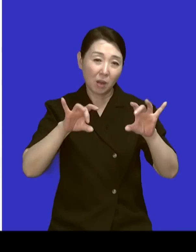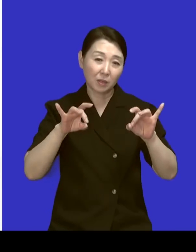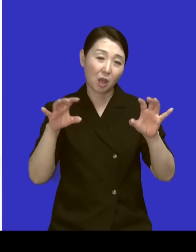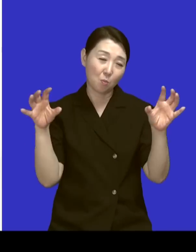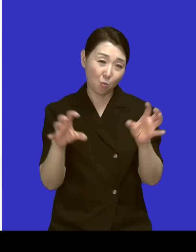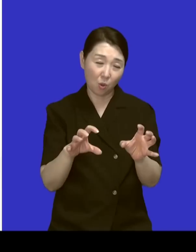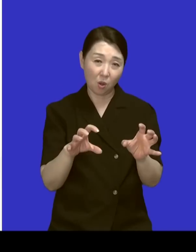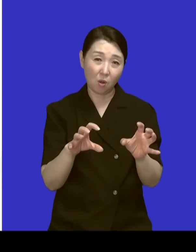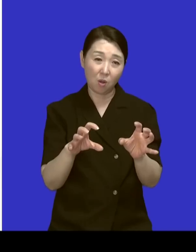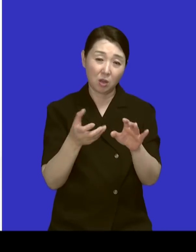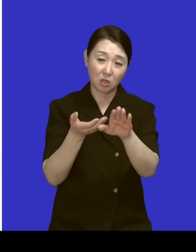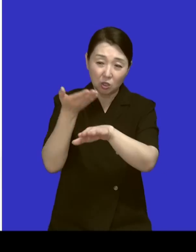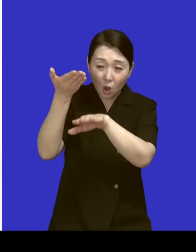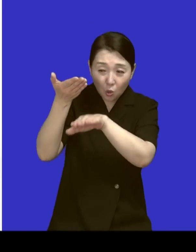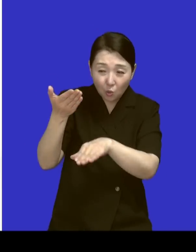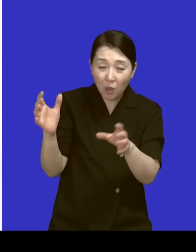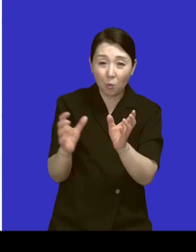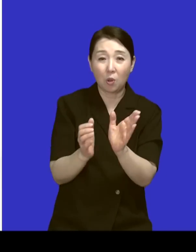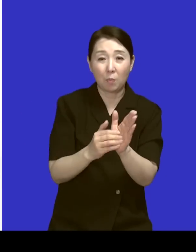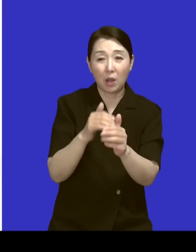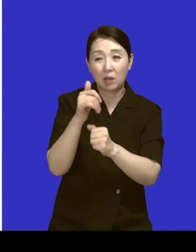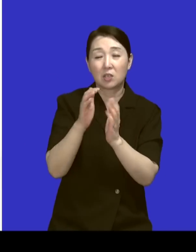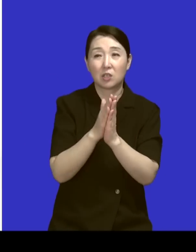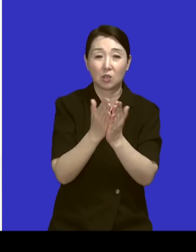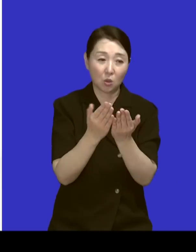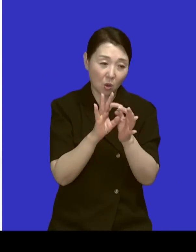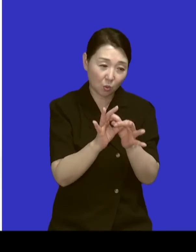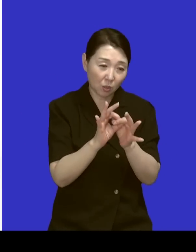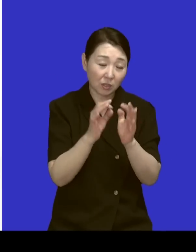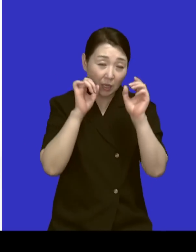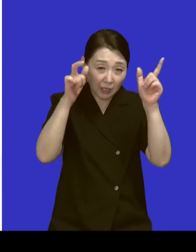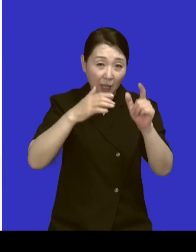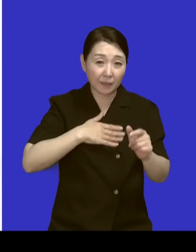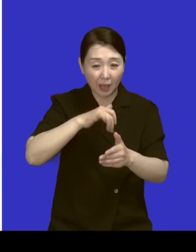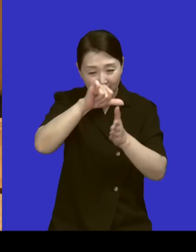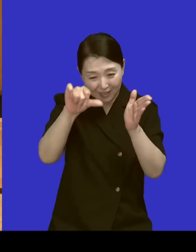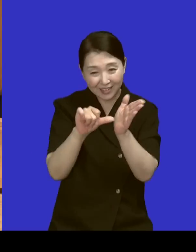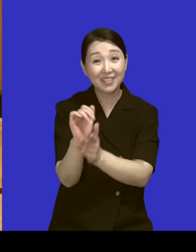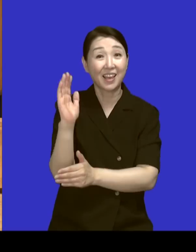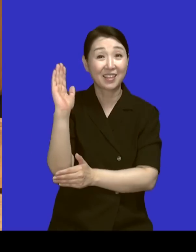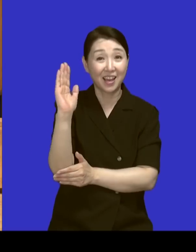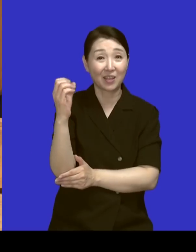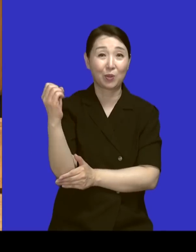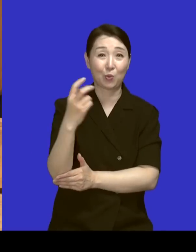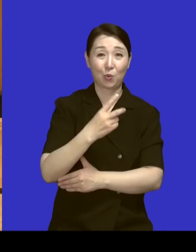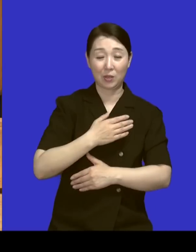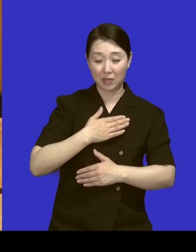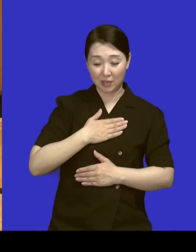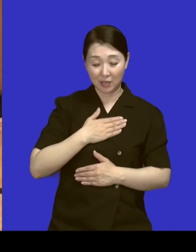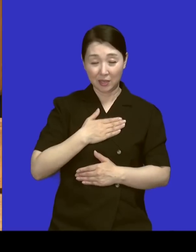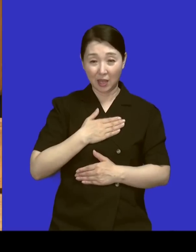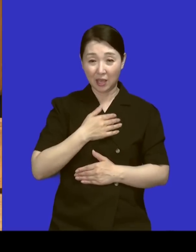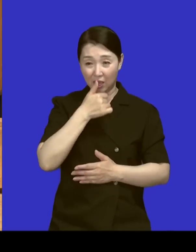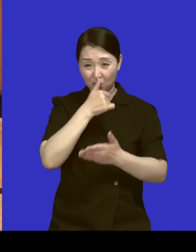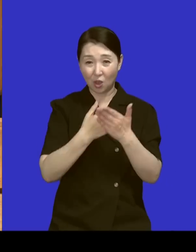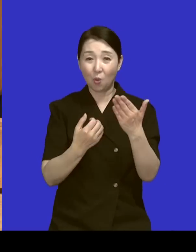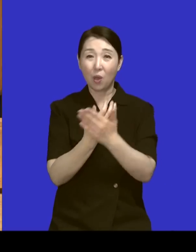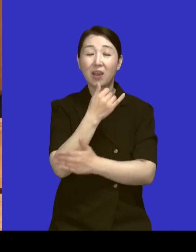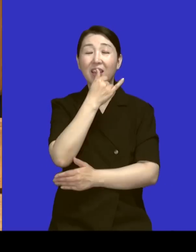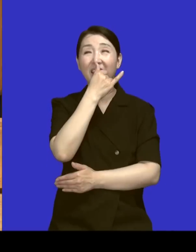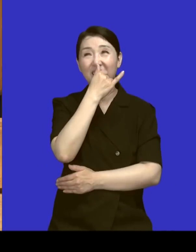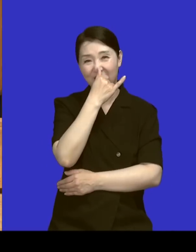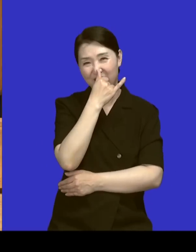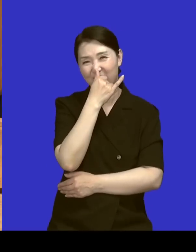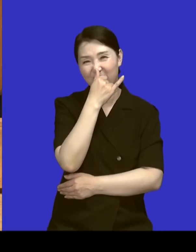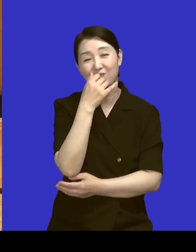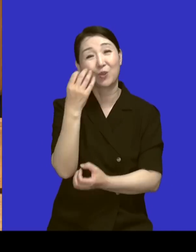모여가지고 선후배들이 다 모여서 그 성경을 통해서 깨닫는 나의 인생 이야기 예. 혹은 내가 나의 죄를 회개하는 약간 고해성사